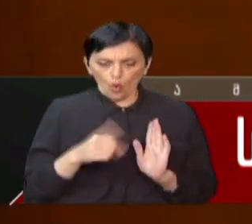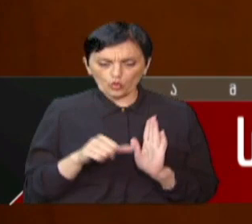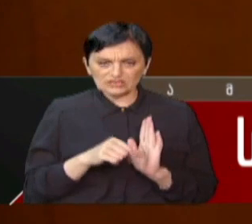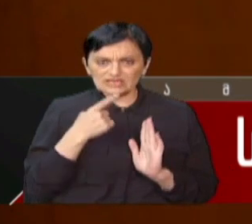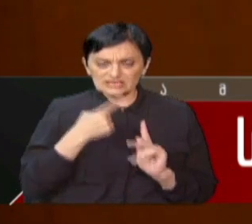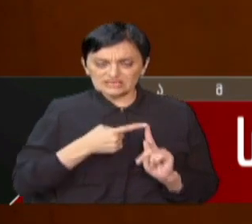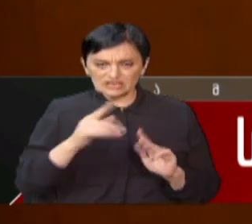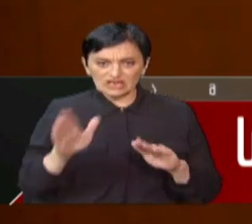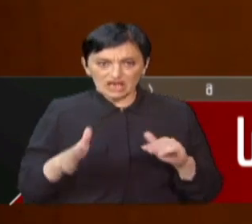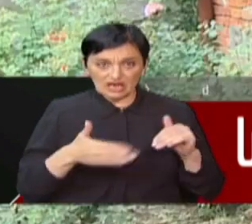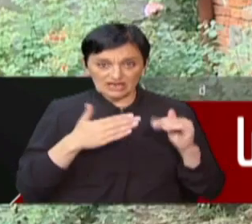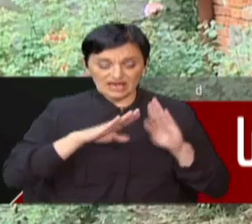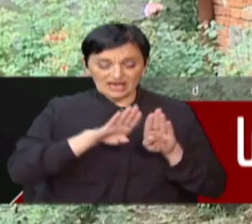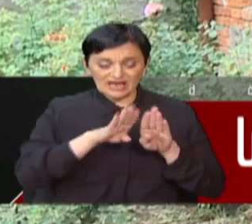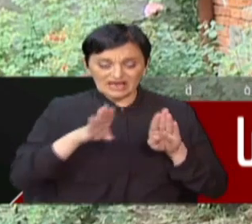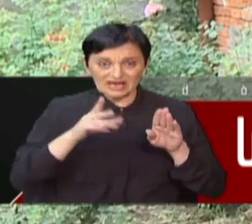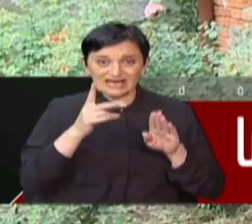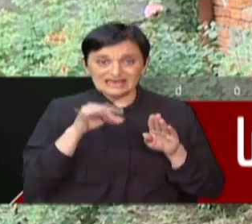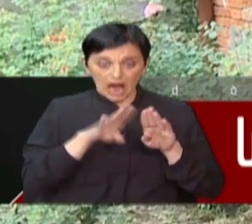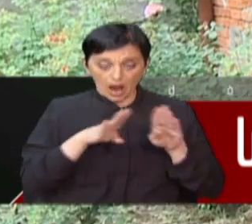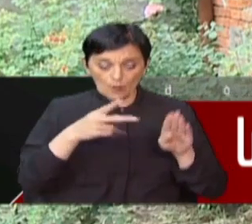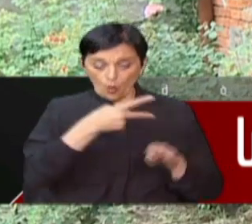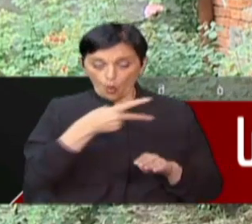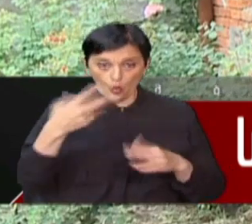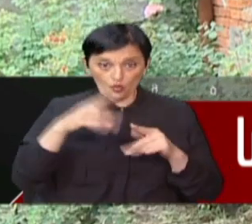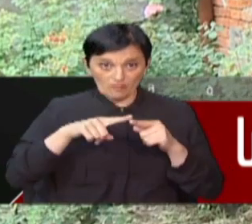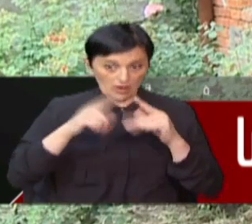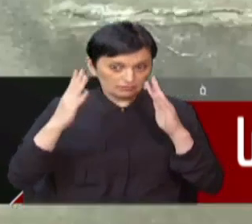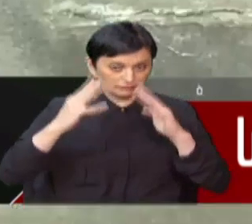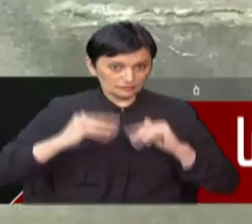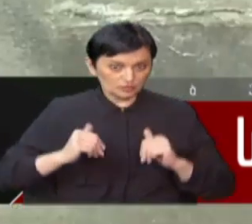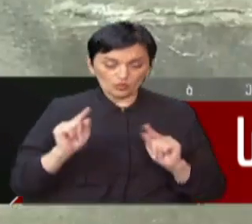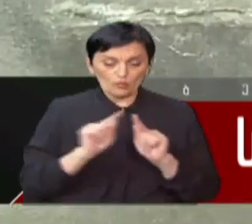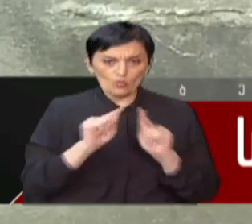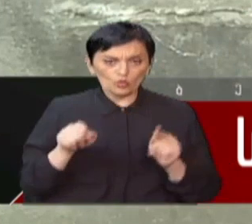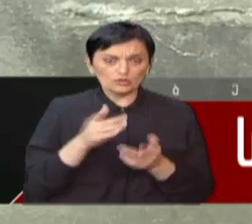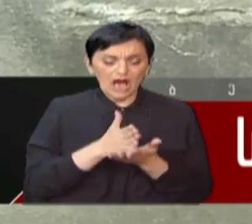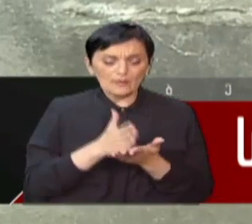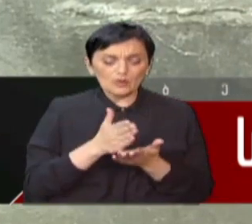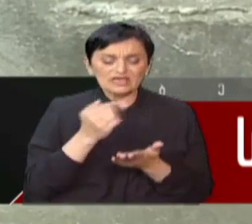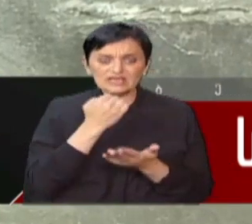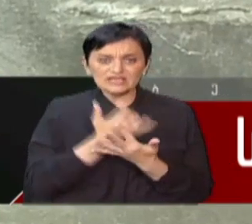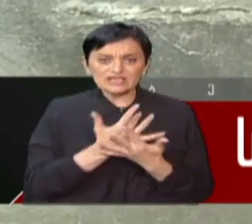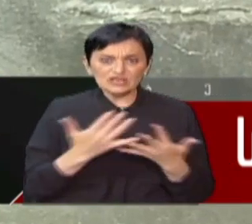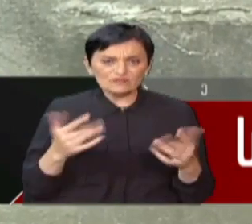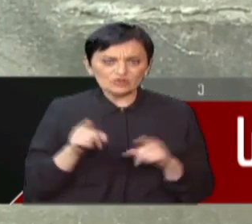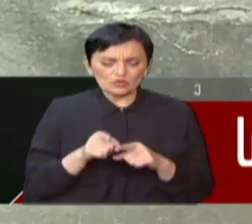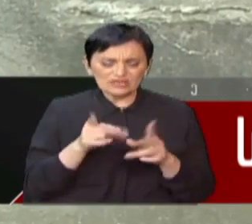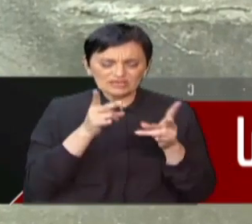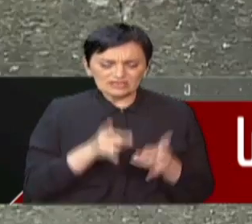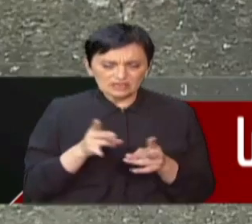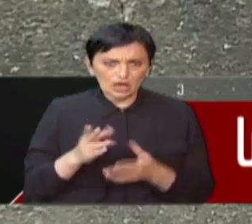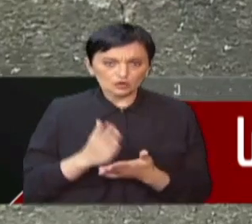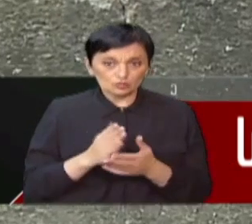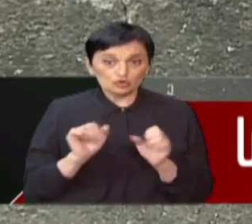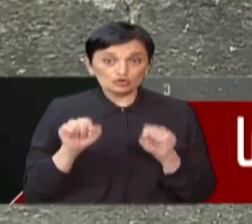წელი გავიდა და კრამიტი დახურული ორსართულიანი შენობა უკვე დანგრევის პირასაა. Მუზეუმში არსებული ნივთების უმეტესობა კი იმდენად დაზიანებულია,